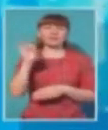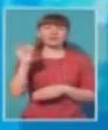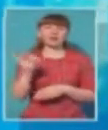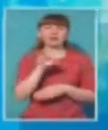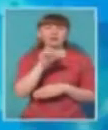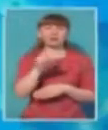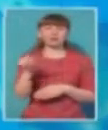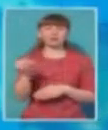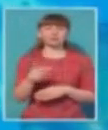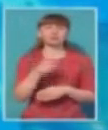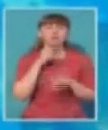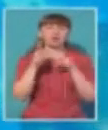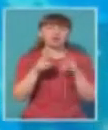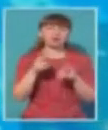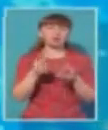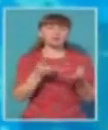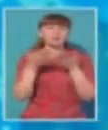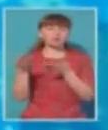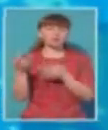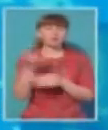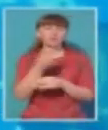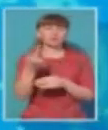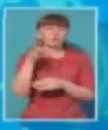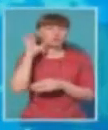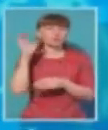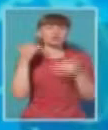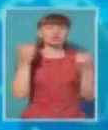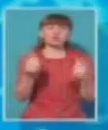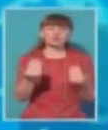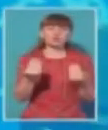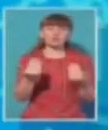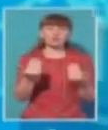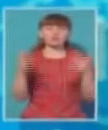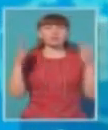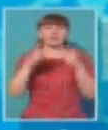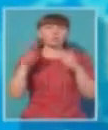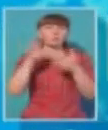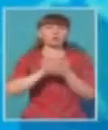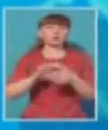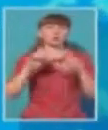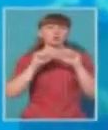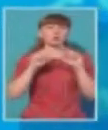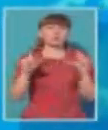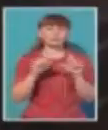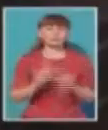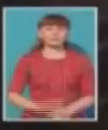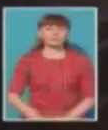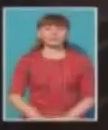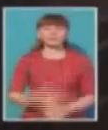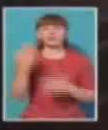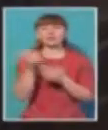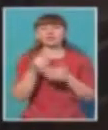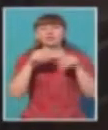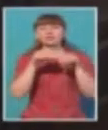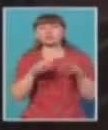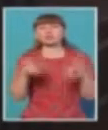дверей. Жалобы и предложения двух сторон услышали не только профессионалы, но и наши корреспонденты. Найти выход